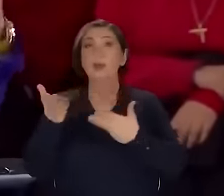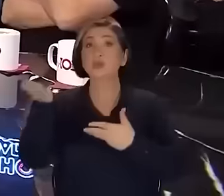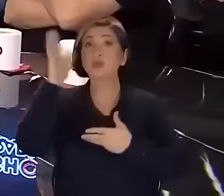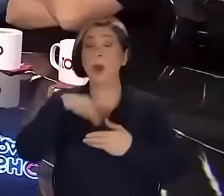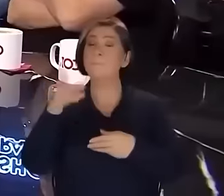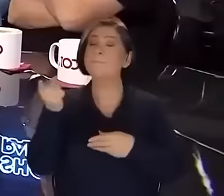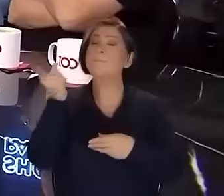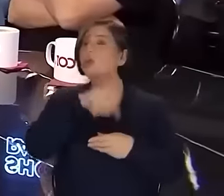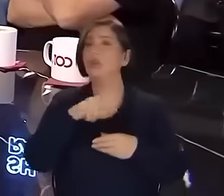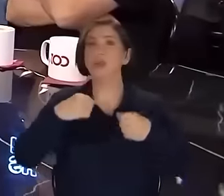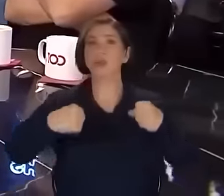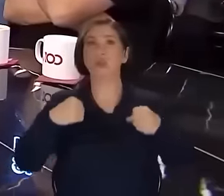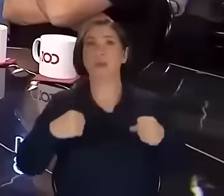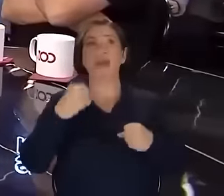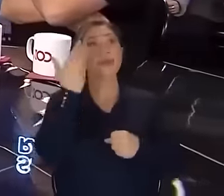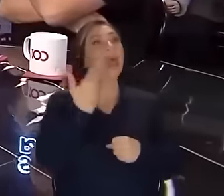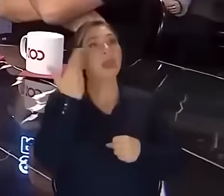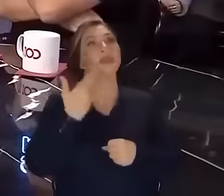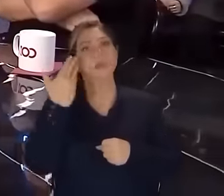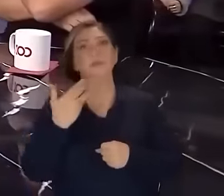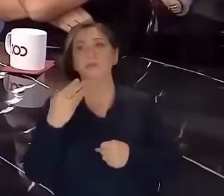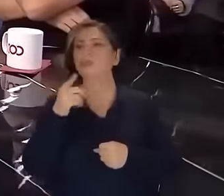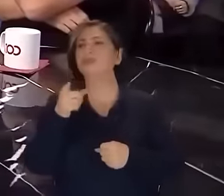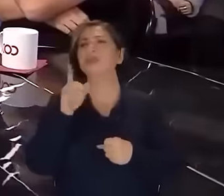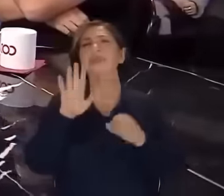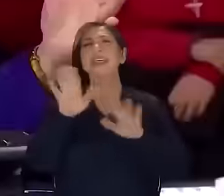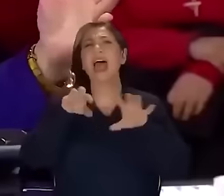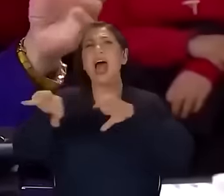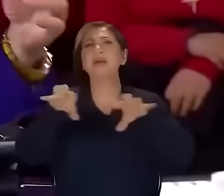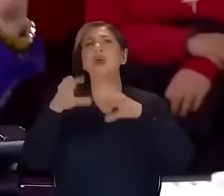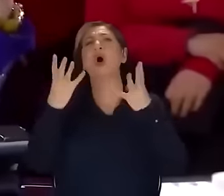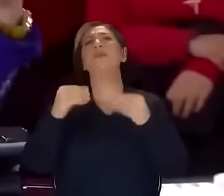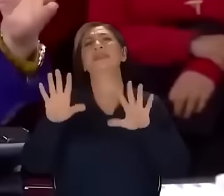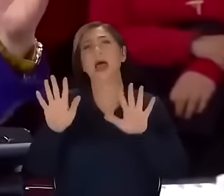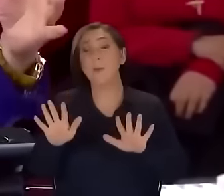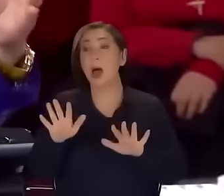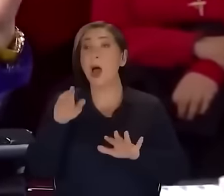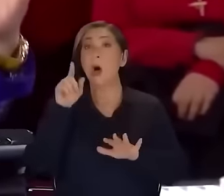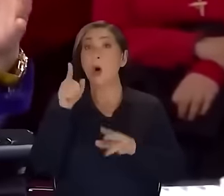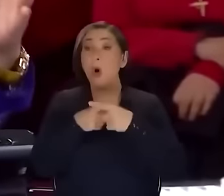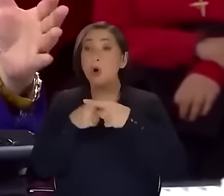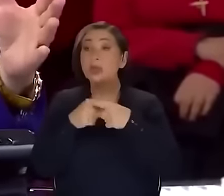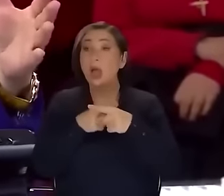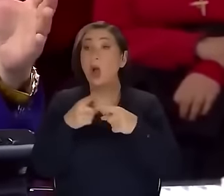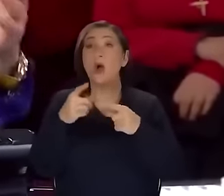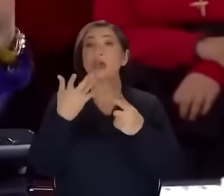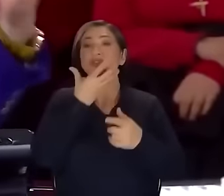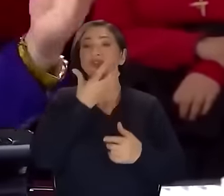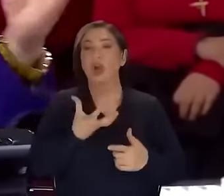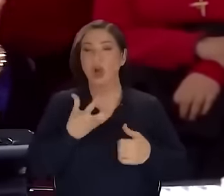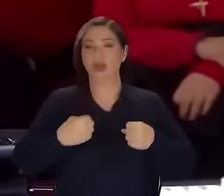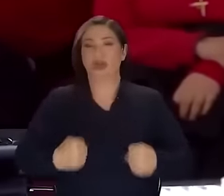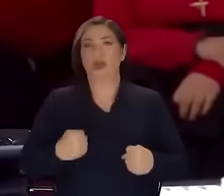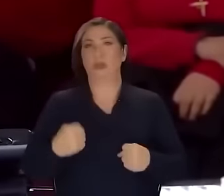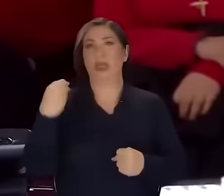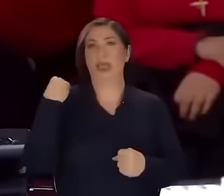sonra başka şişmanlar da seyrettim. Yani bu sakın böyle bir ayrımcılık olmasın ama ortak özellikleri şişman ve sakallı olmaları